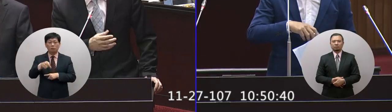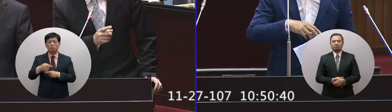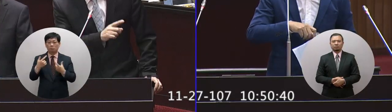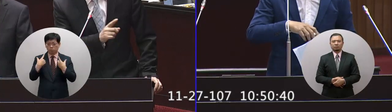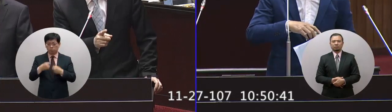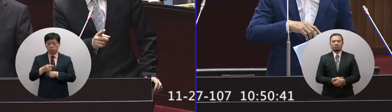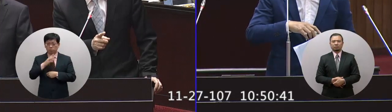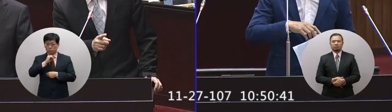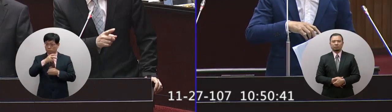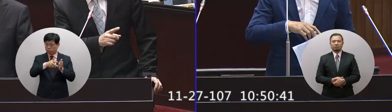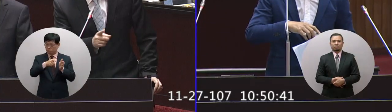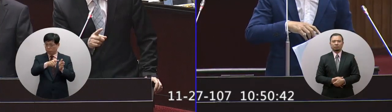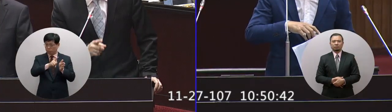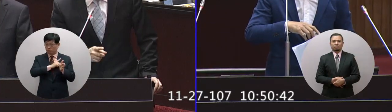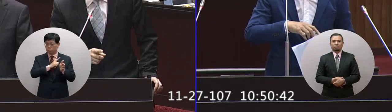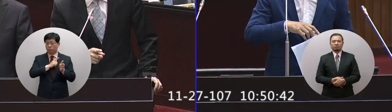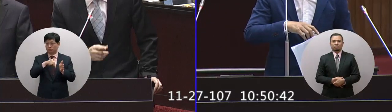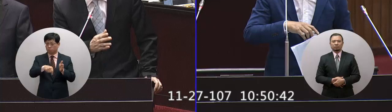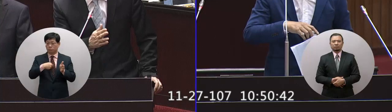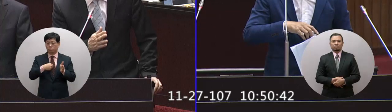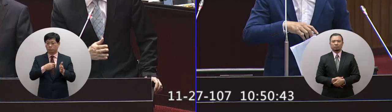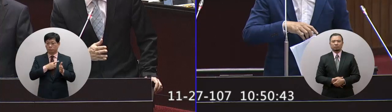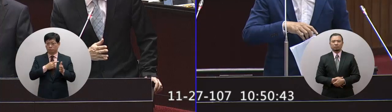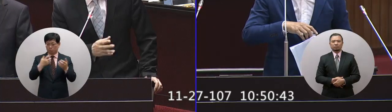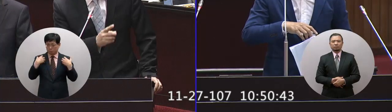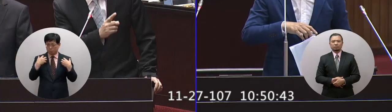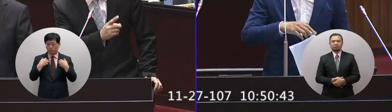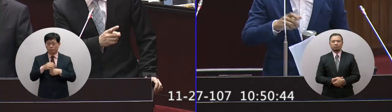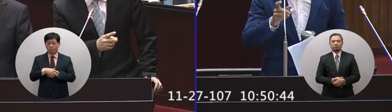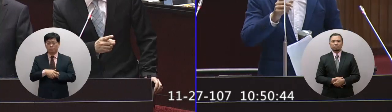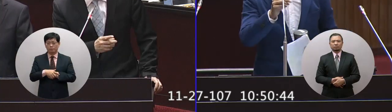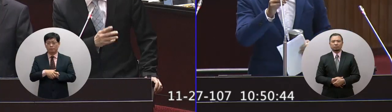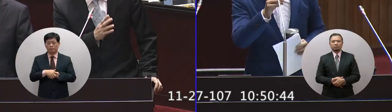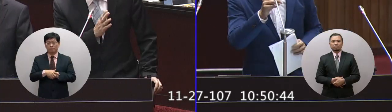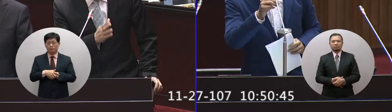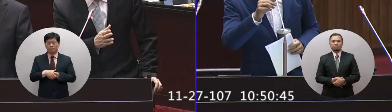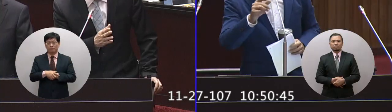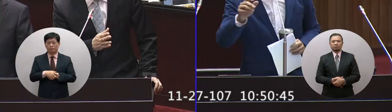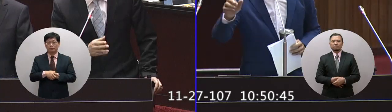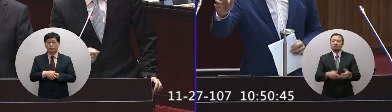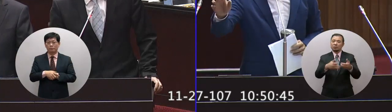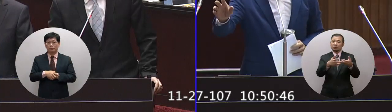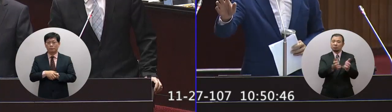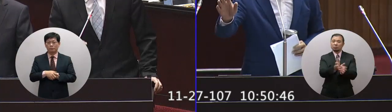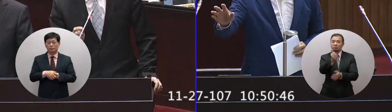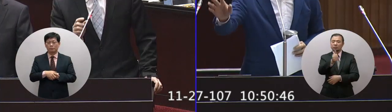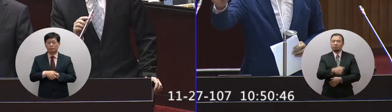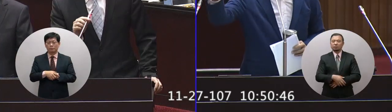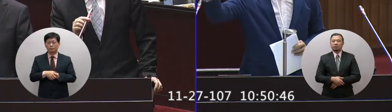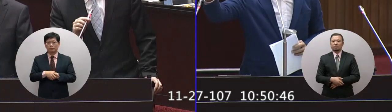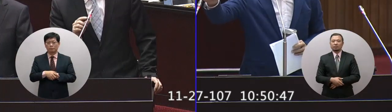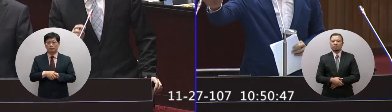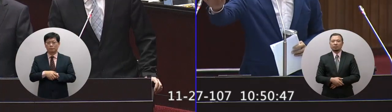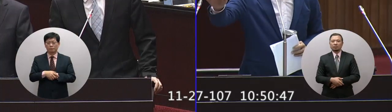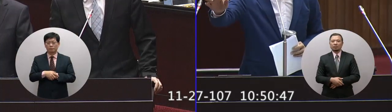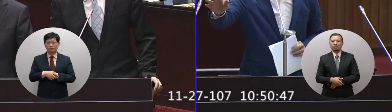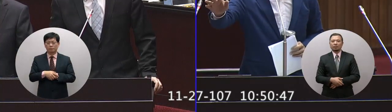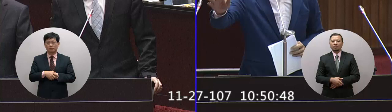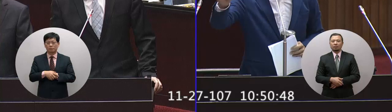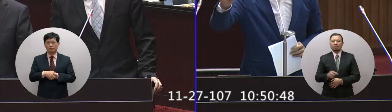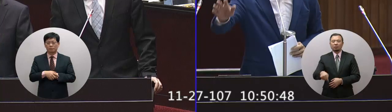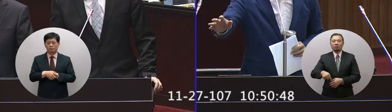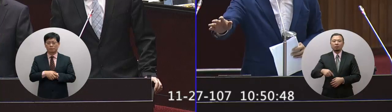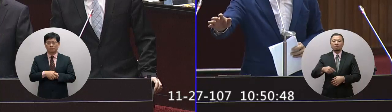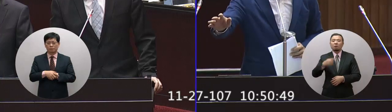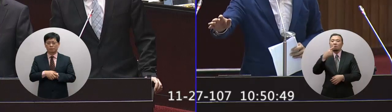是台铁它在这一部分它在处理上，它事实上 部长，你我知道你普悠玛发生